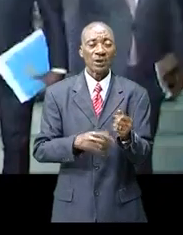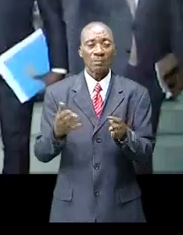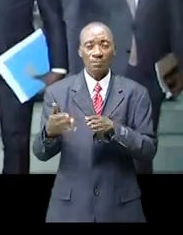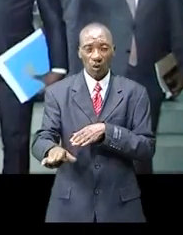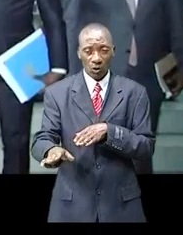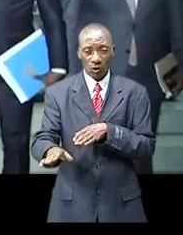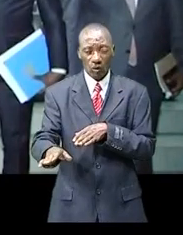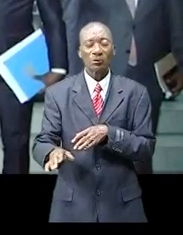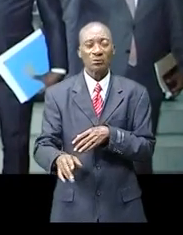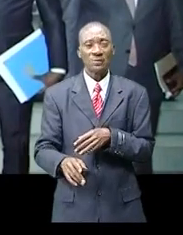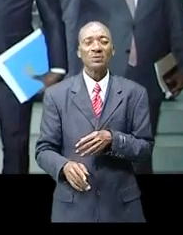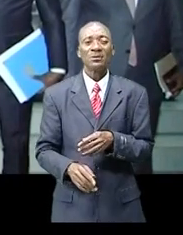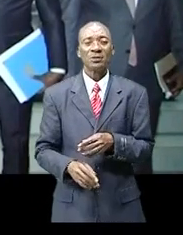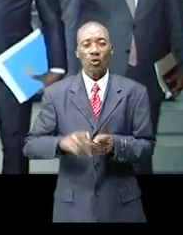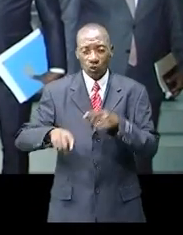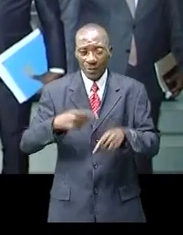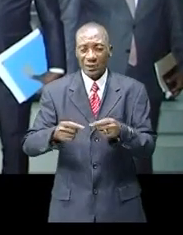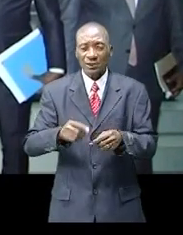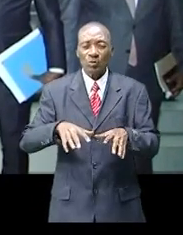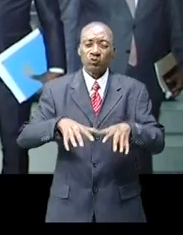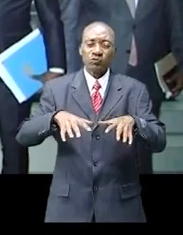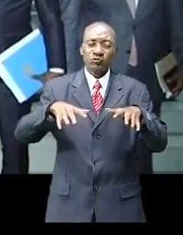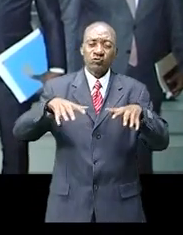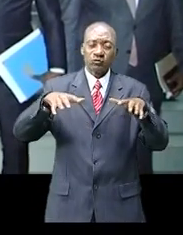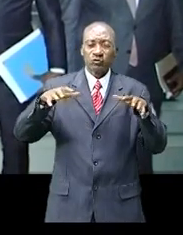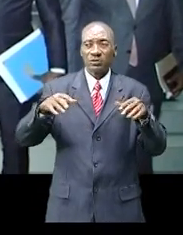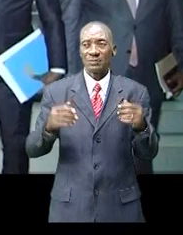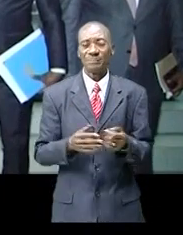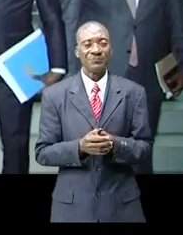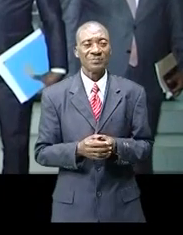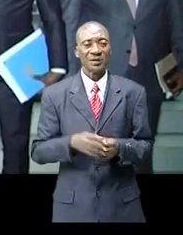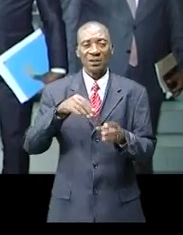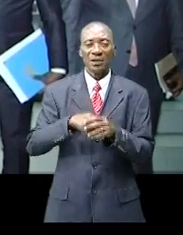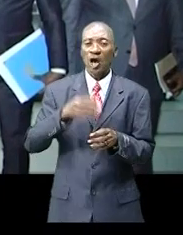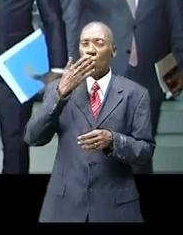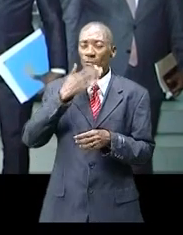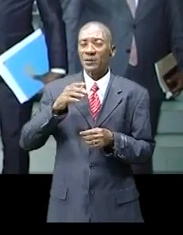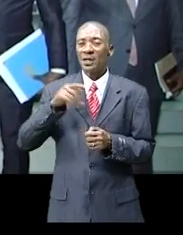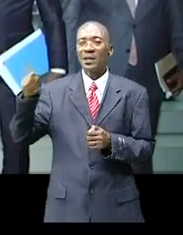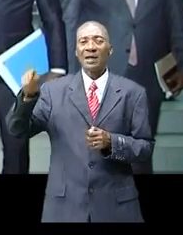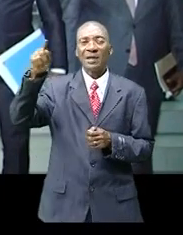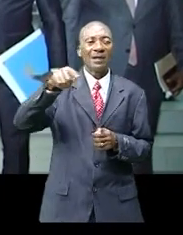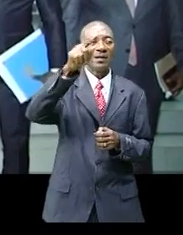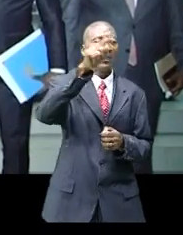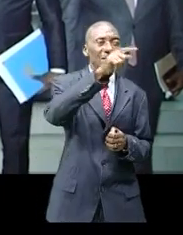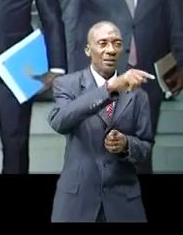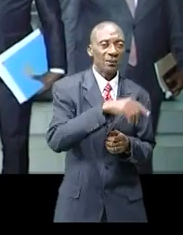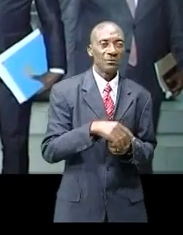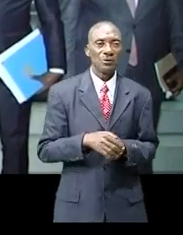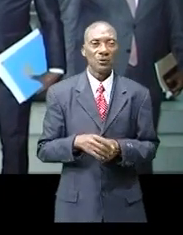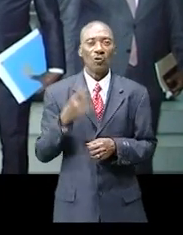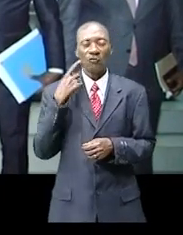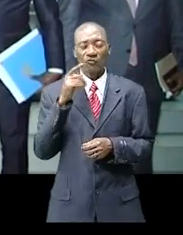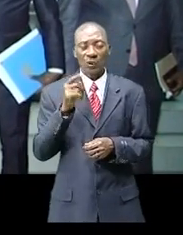aussi à augmenter. Alors, quand vous circulez partout dans les hôpitaux, vous voyez qu'il n'y a plus de